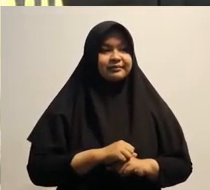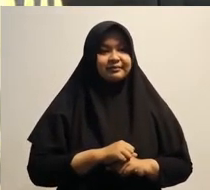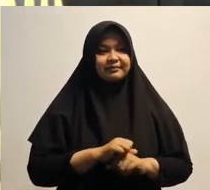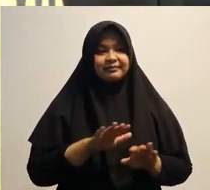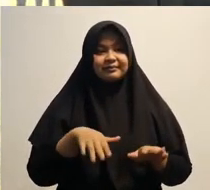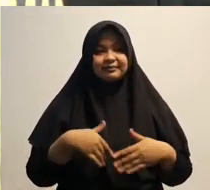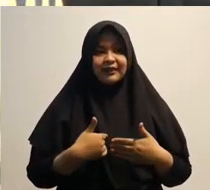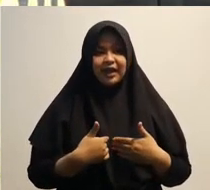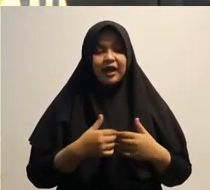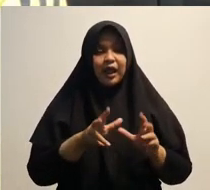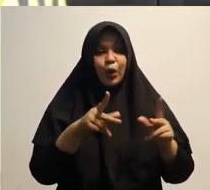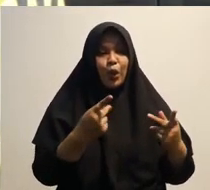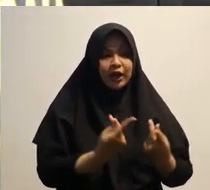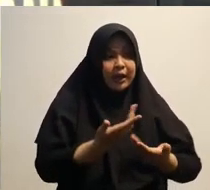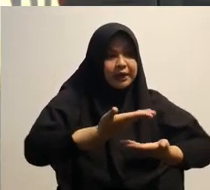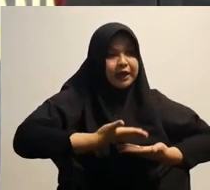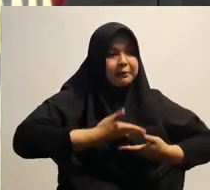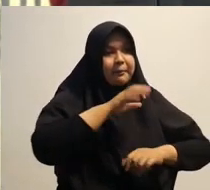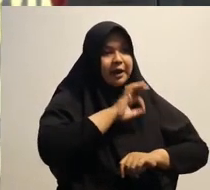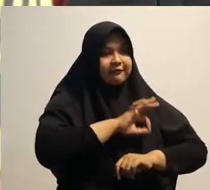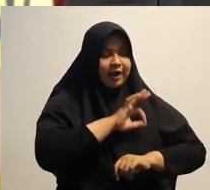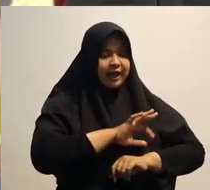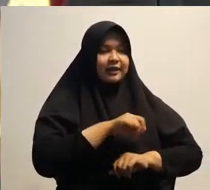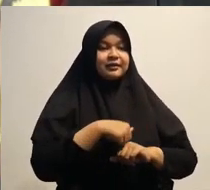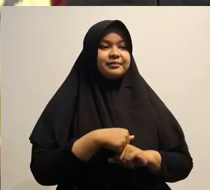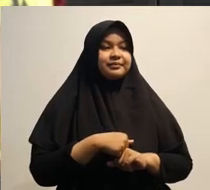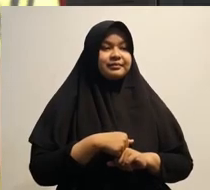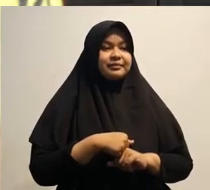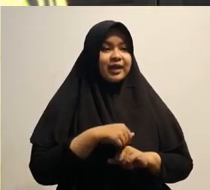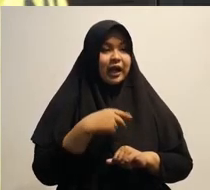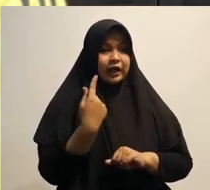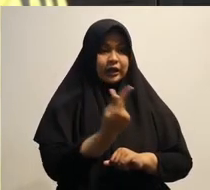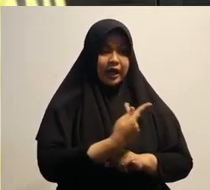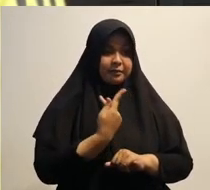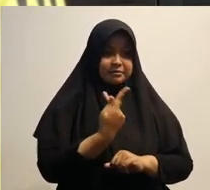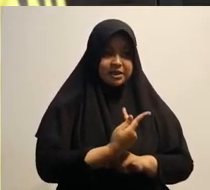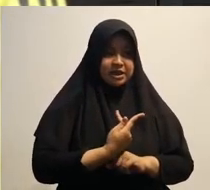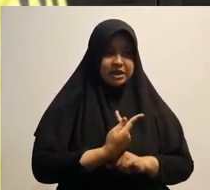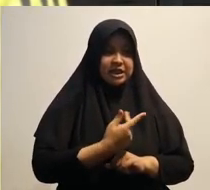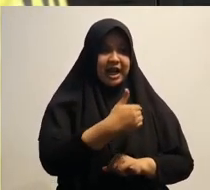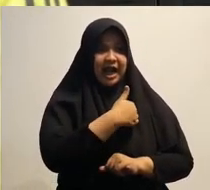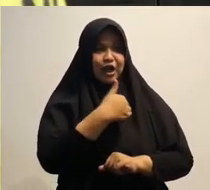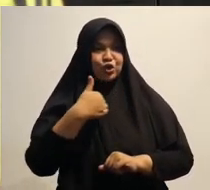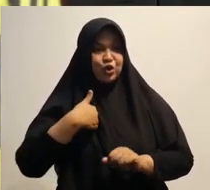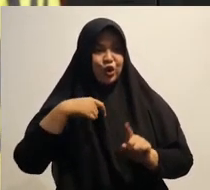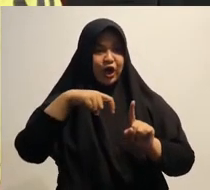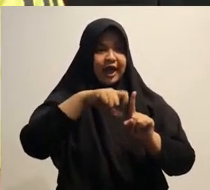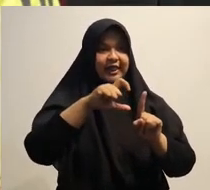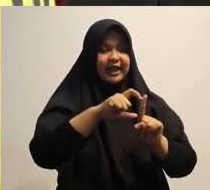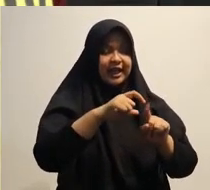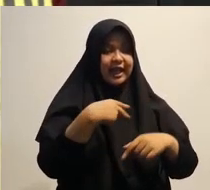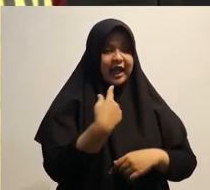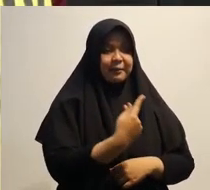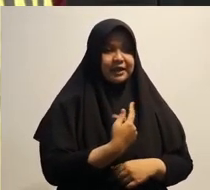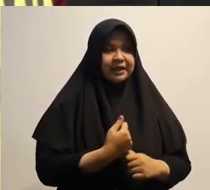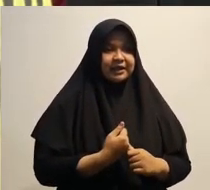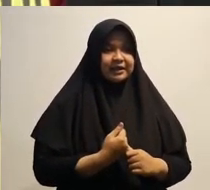Ya, keluarga penerima manfaat. Nah, ini kami anggota KDD kami